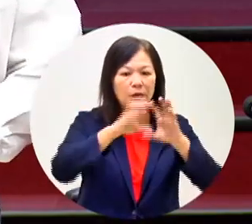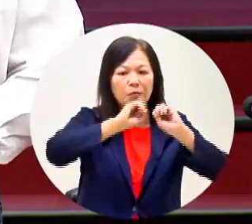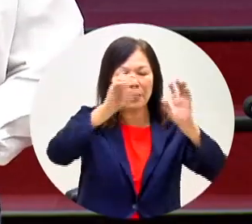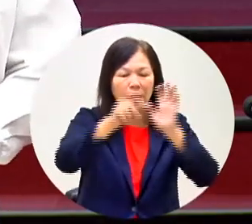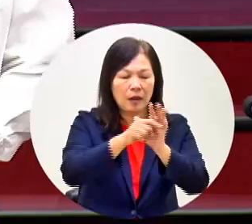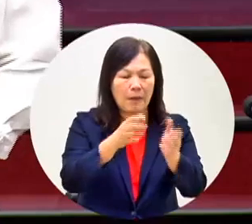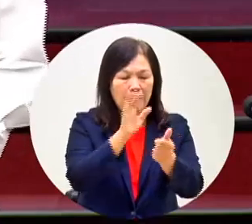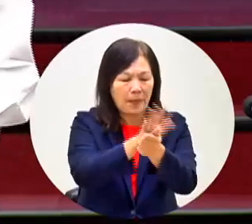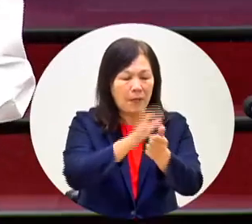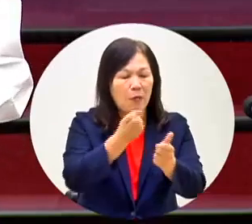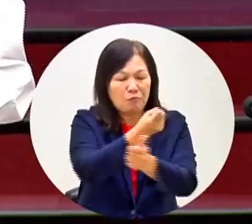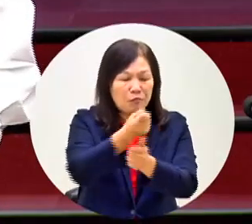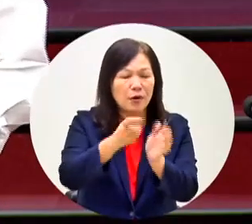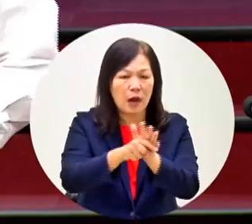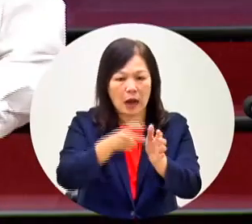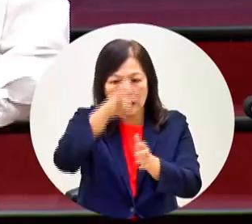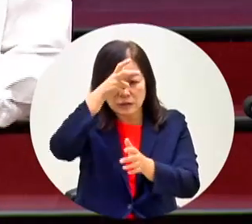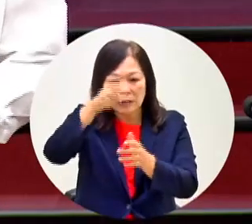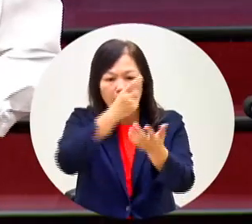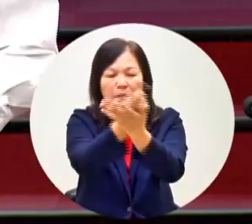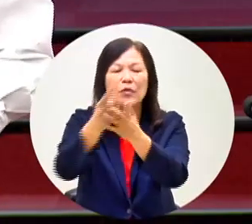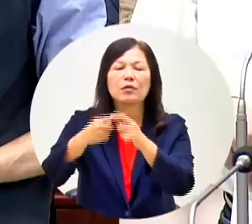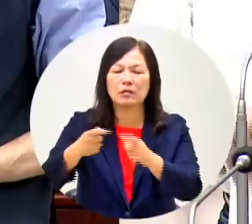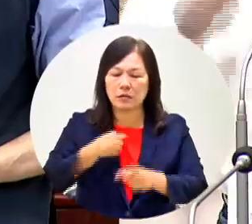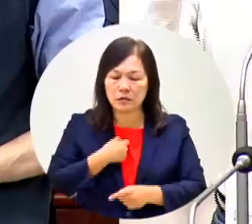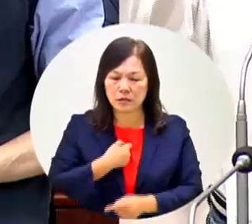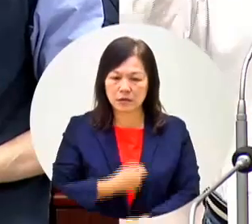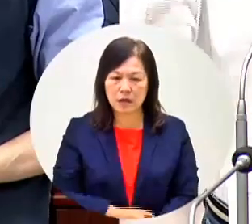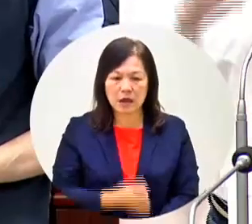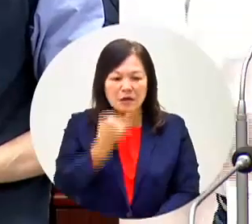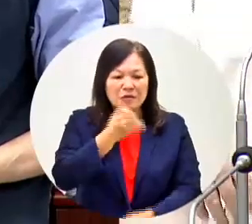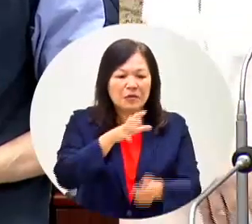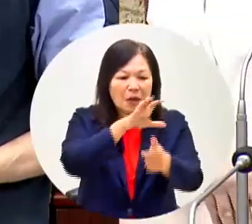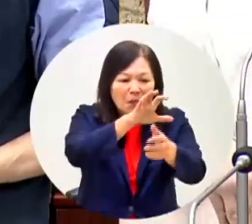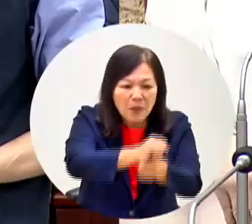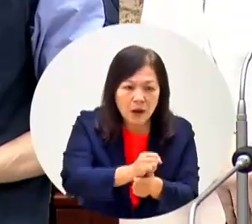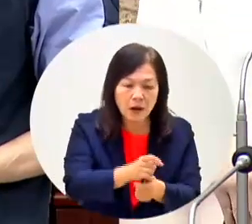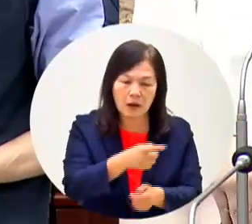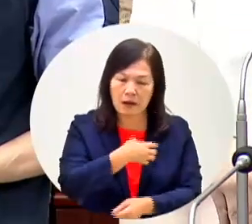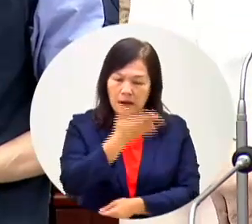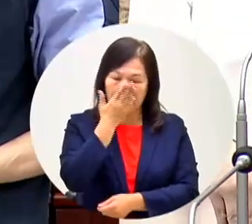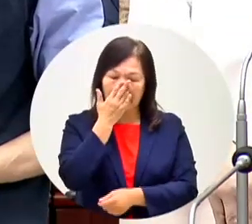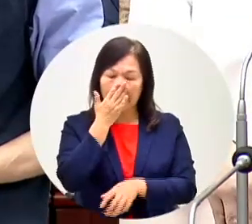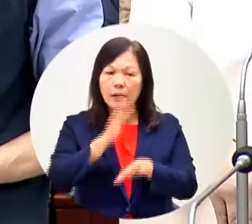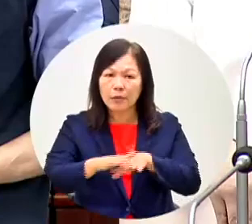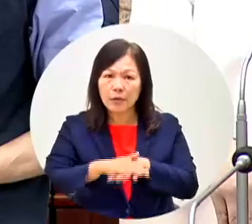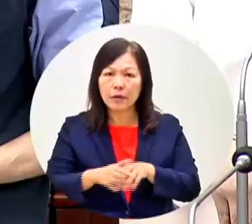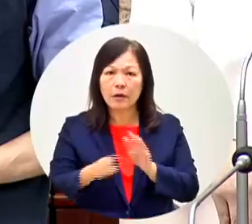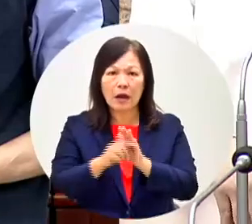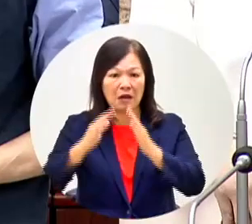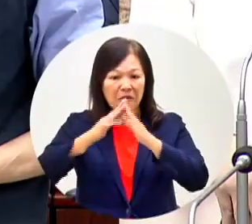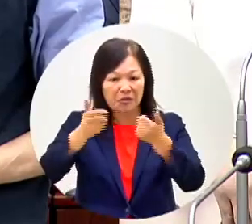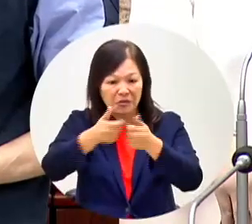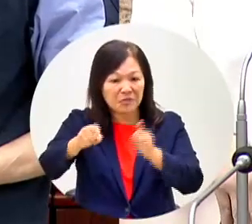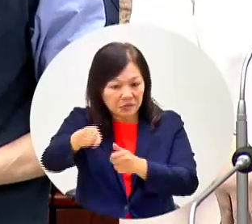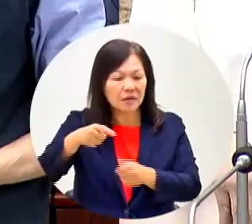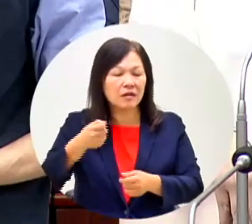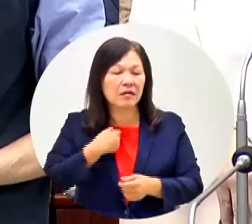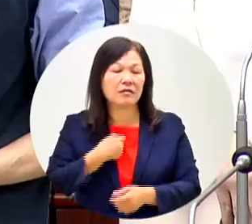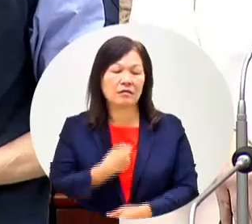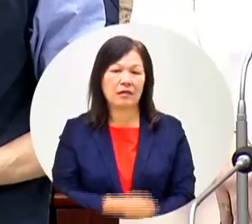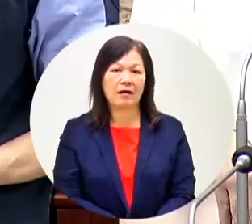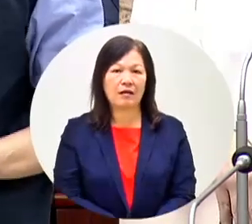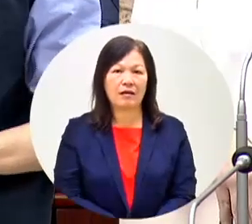啦，无人敢我来甲抓啦。搞不好议长也知影啦，吼、哦，对不对？议长，免笑，我知影可能